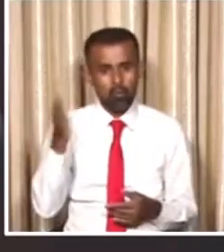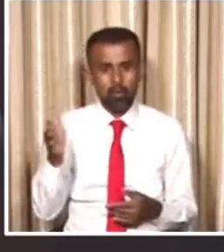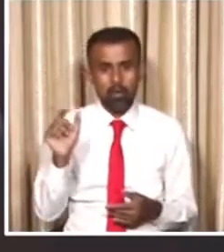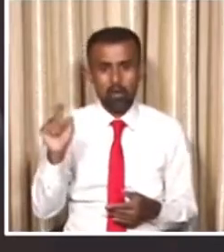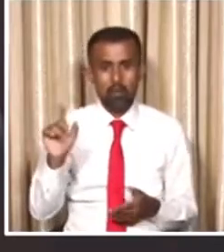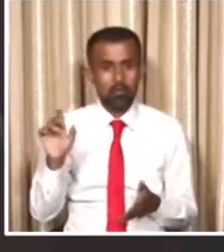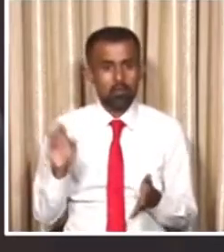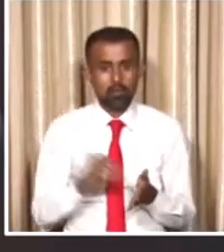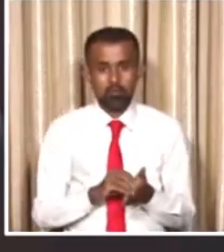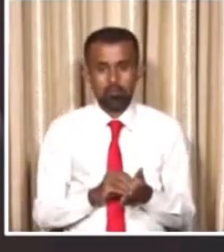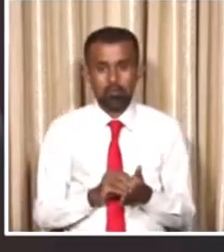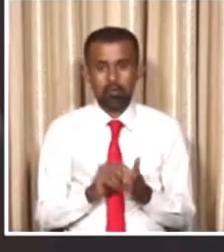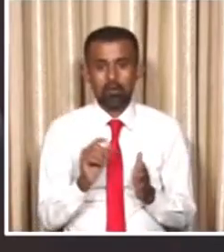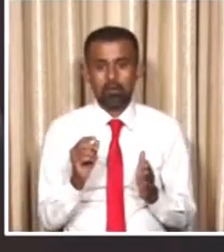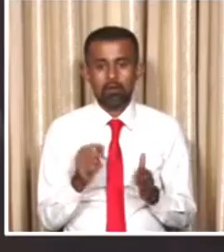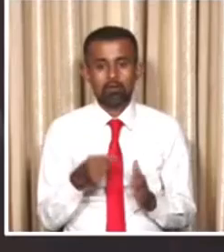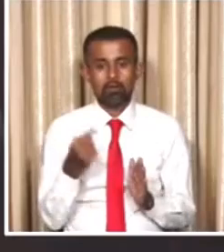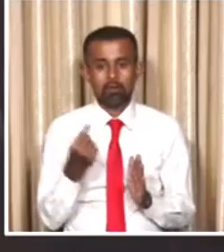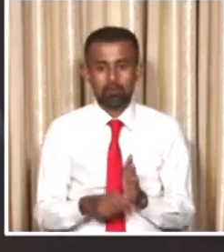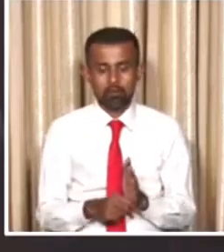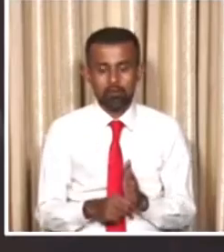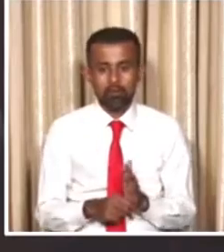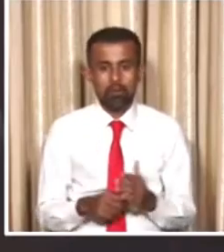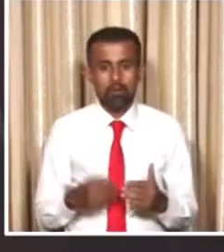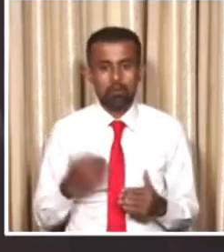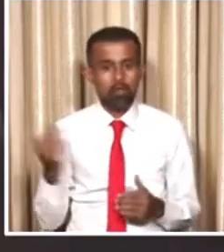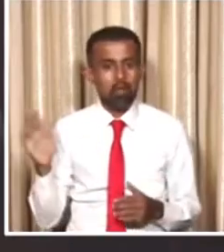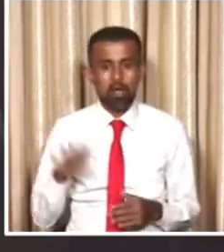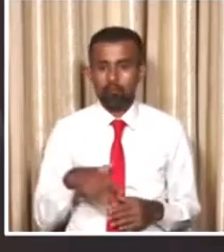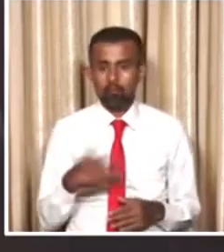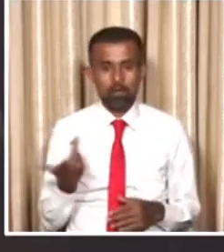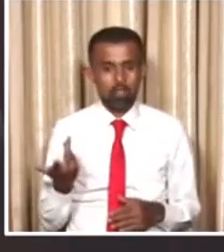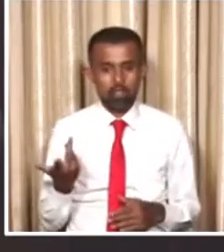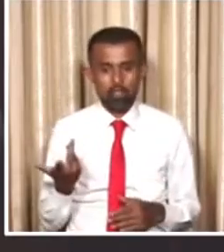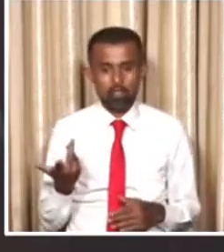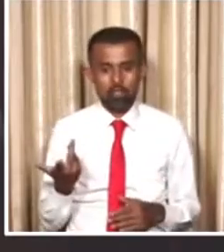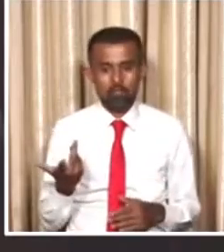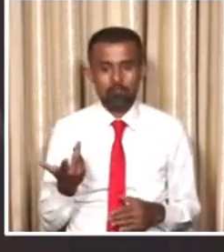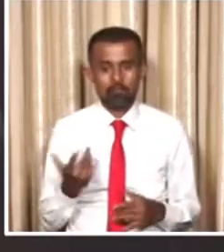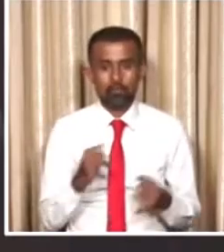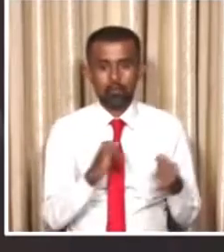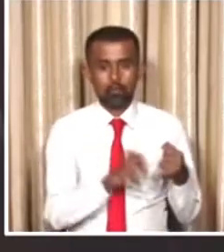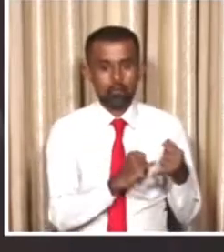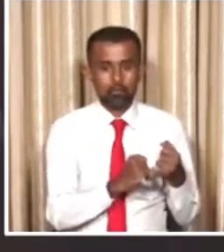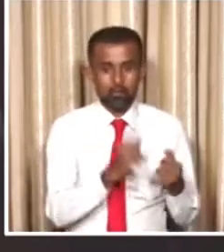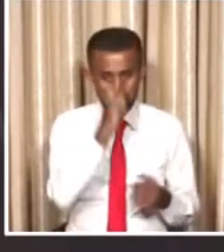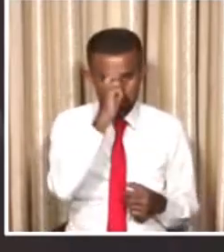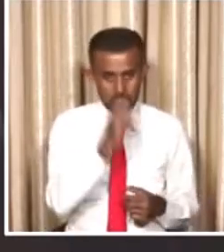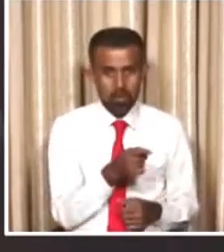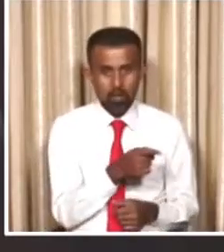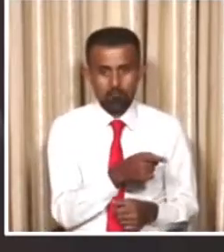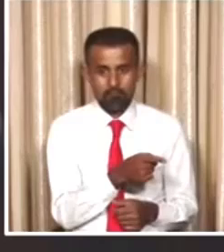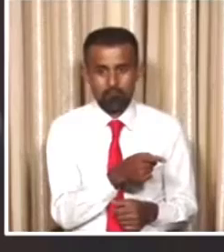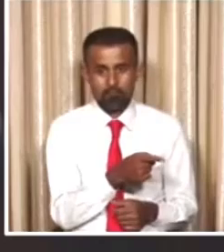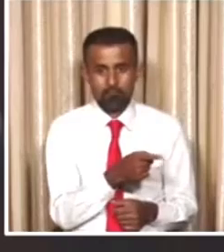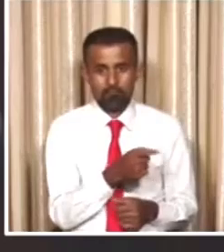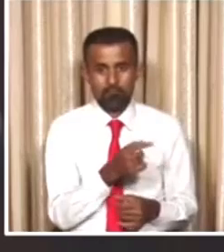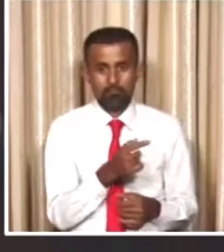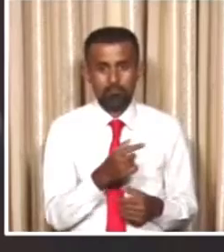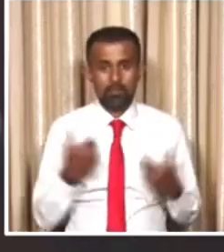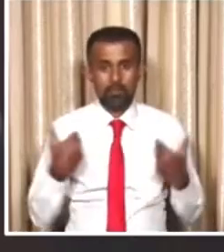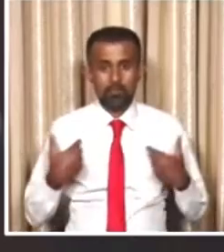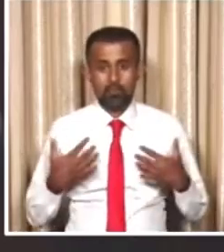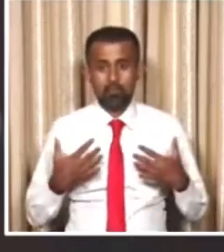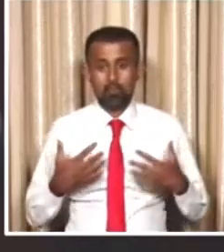යෝජනා අරගෙන නාම යෝජනා අස්සන් කරලා අපි ආවේ නැහැ. දැන් මෙතන සුජිත් සංජය මන්ත්‍රීතුමත් ඉන්නවා. ශරීර